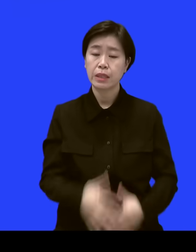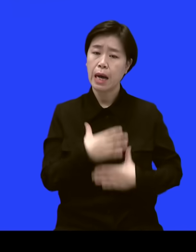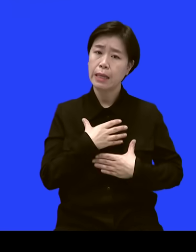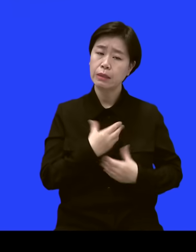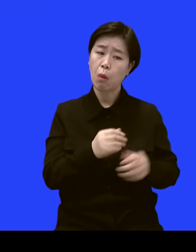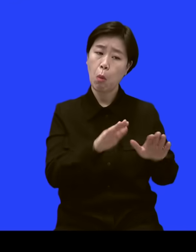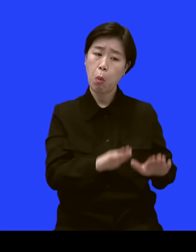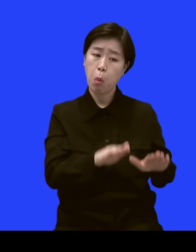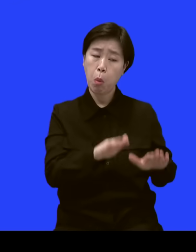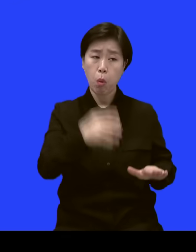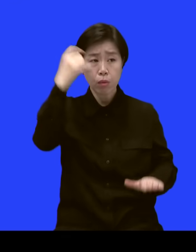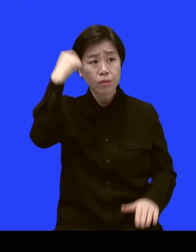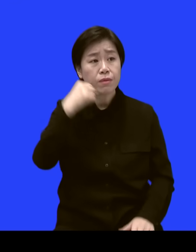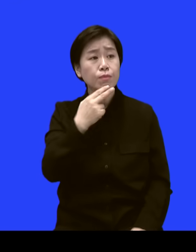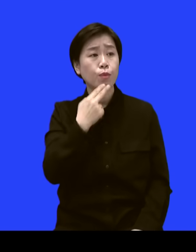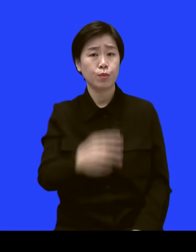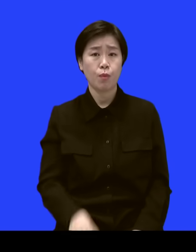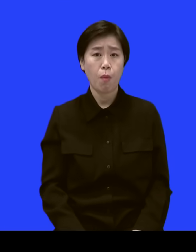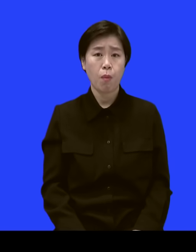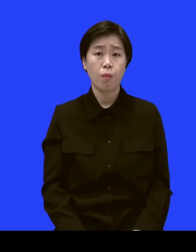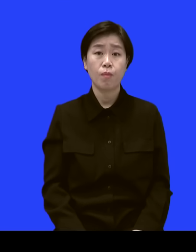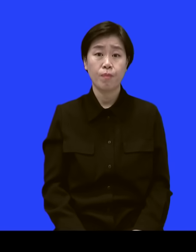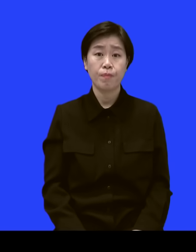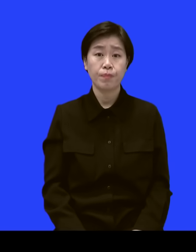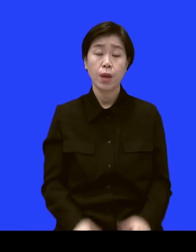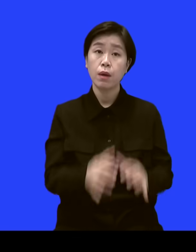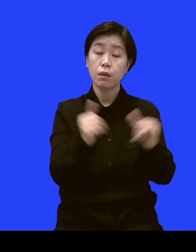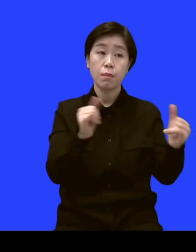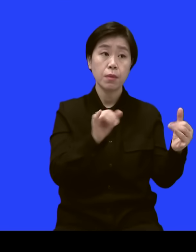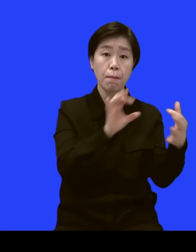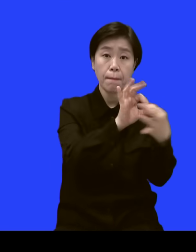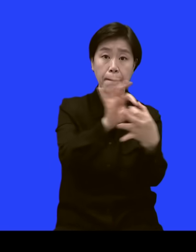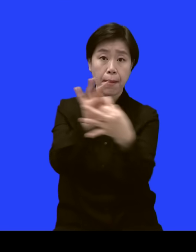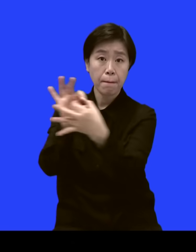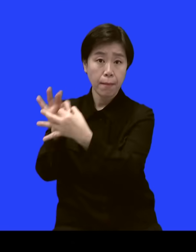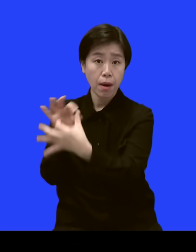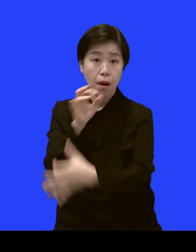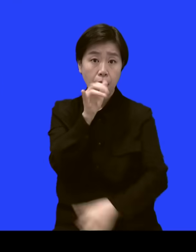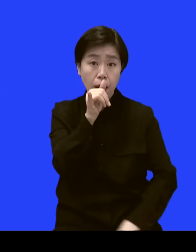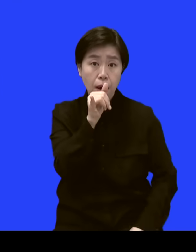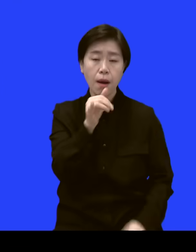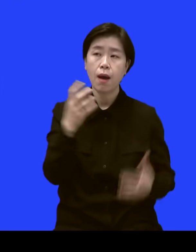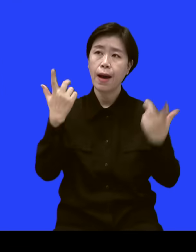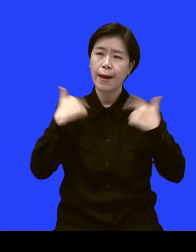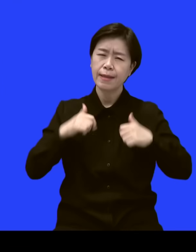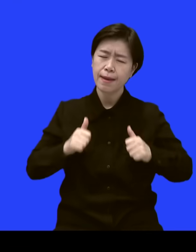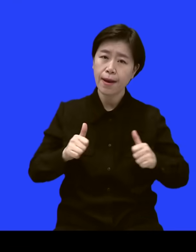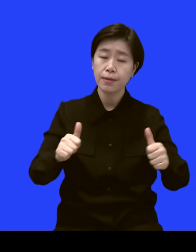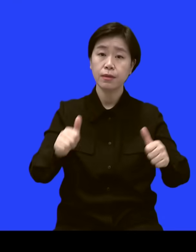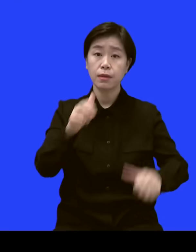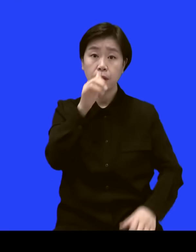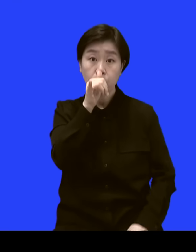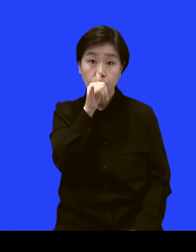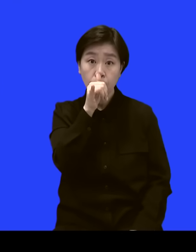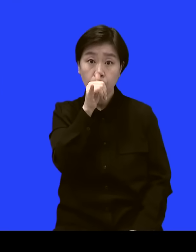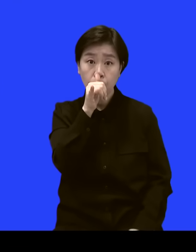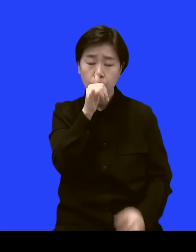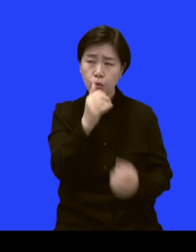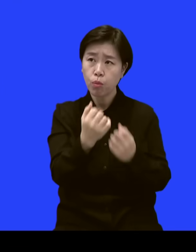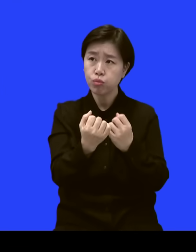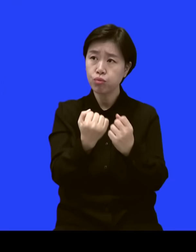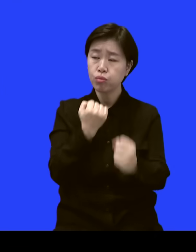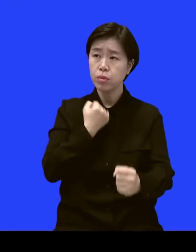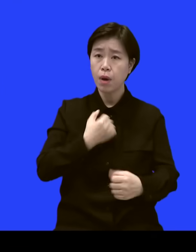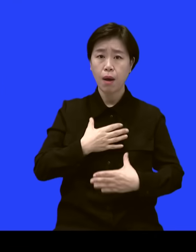안정적인 느낌이 없는 거죠. 되게 열심히 사람들과 관계를 갖고 뭔가 열심히 늘 하고 있는데 이게